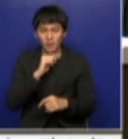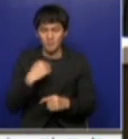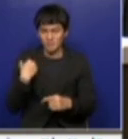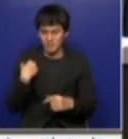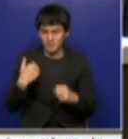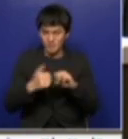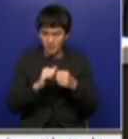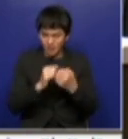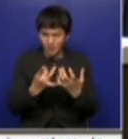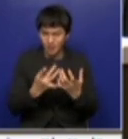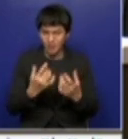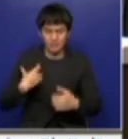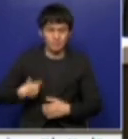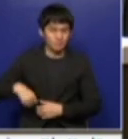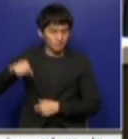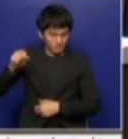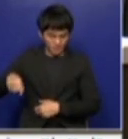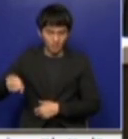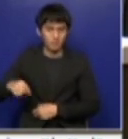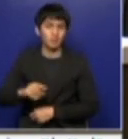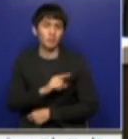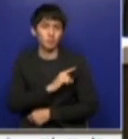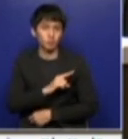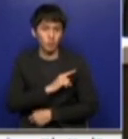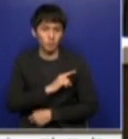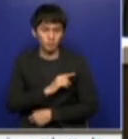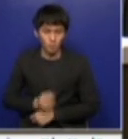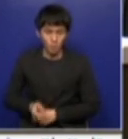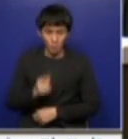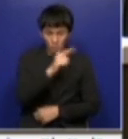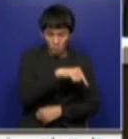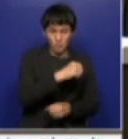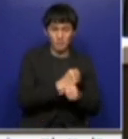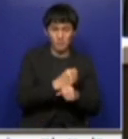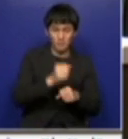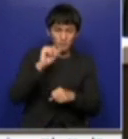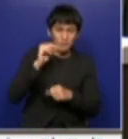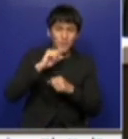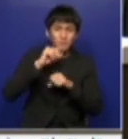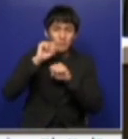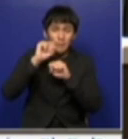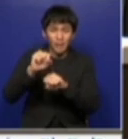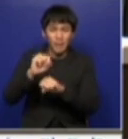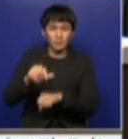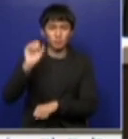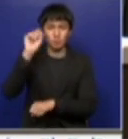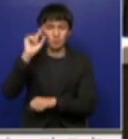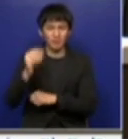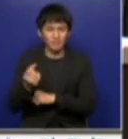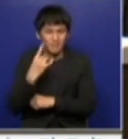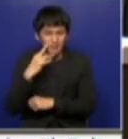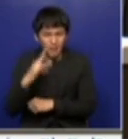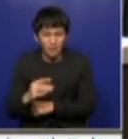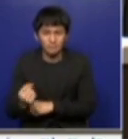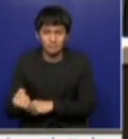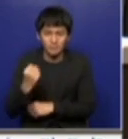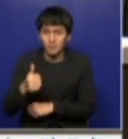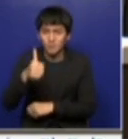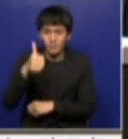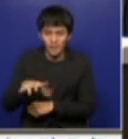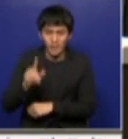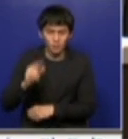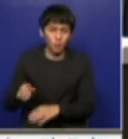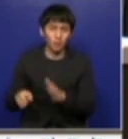ผู้จัด 9ข้ามกระโดดมาจากไม่ใช่แม่สารลาประกาศการอยู่เฉยและหลังเราไปจับเขาในข้อแรกสุดครับ